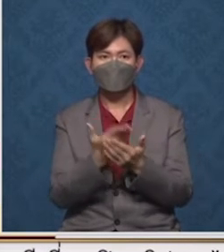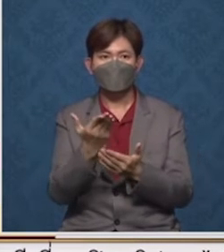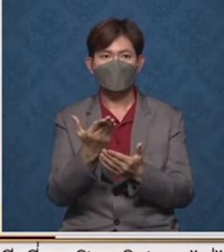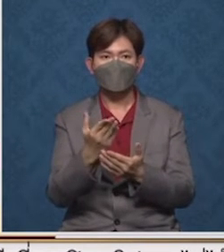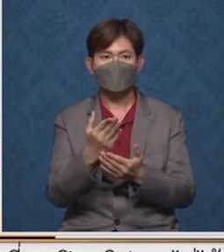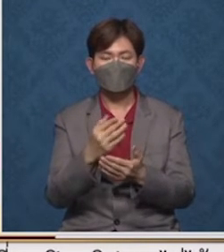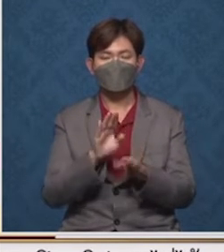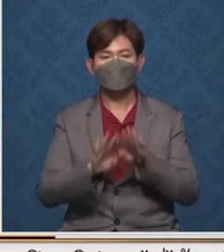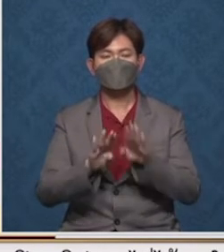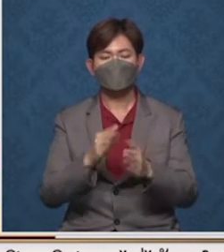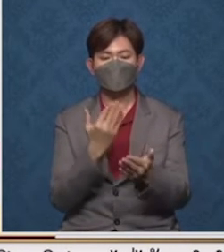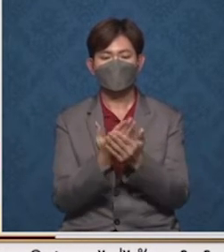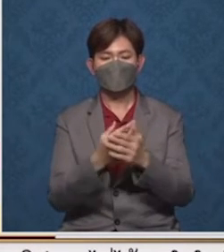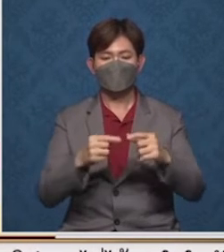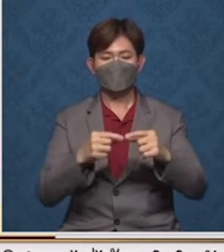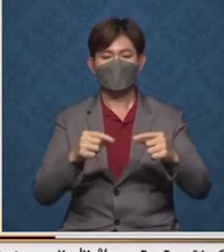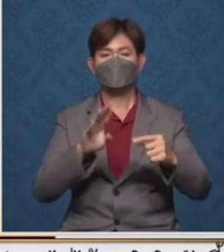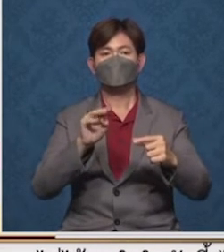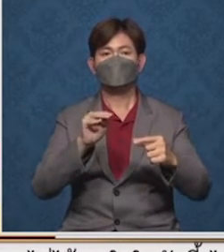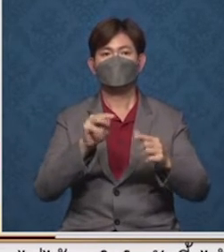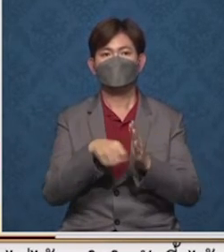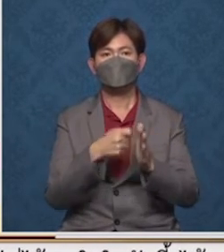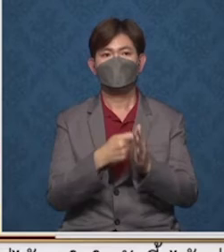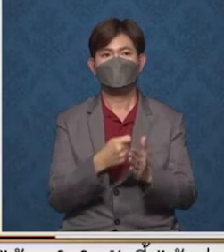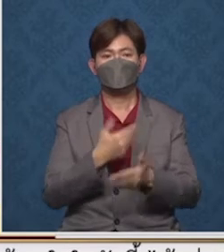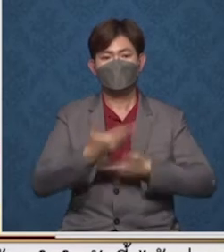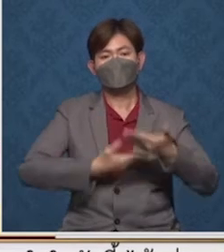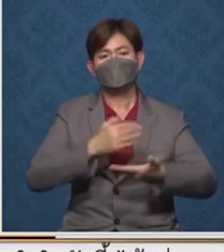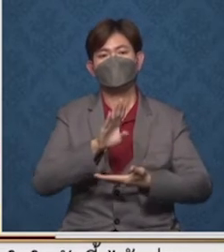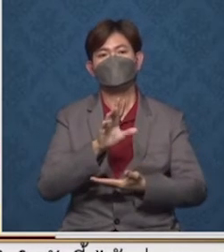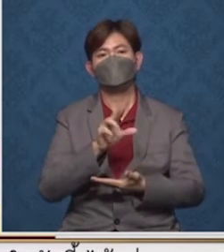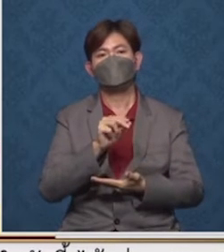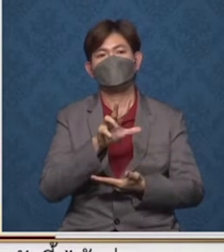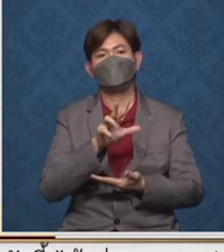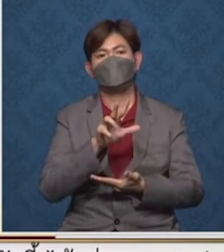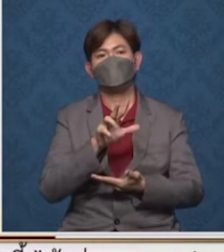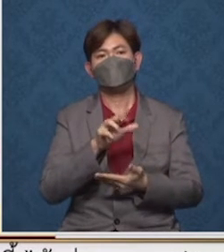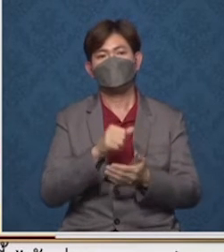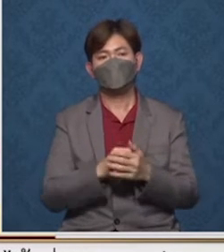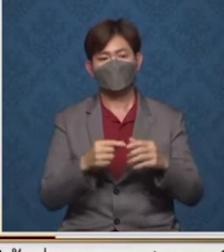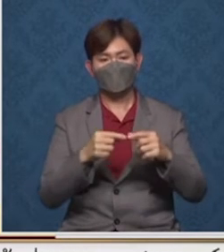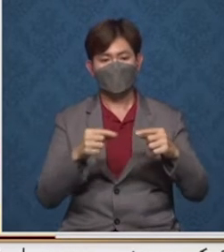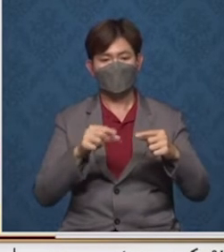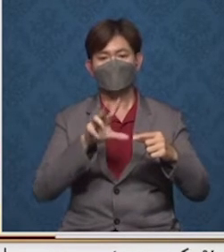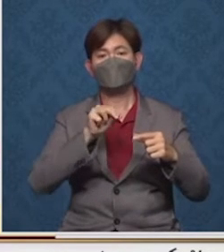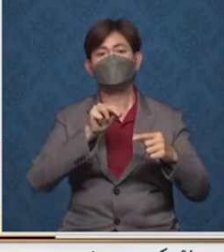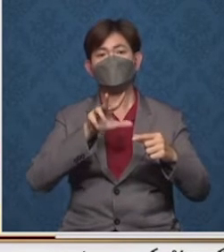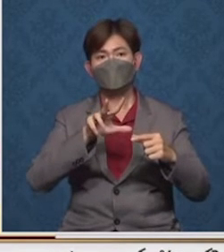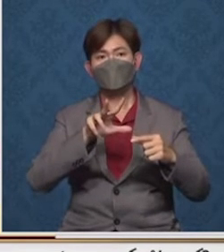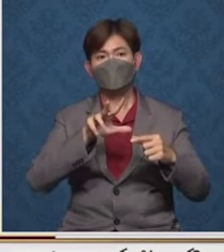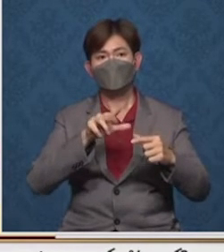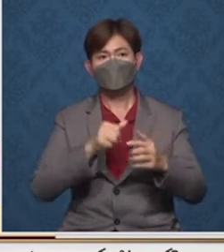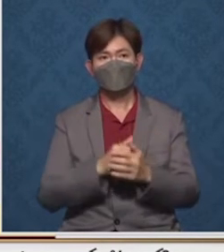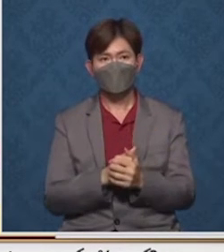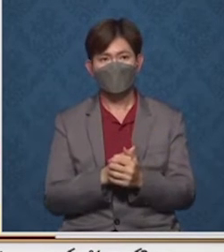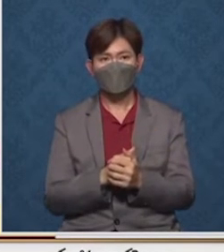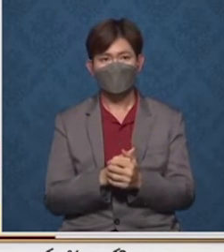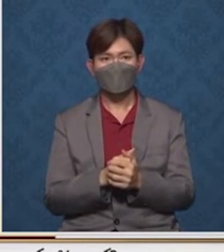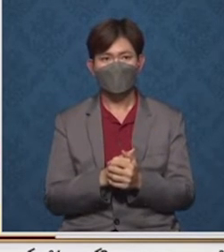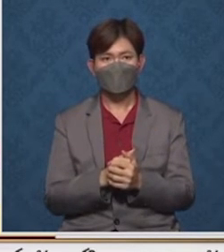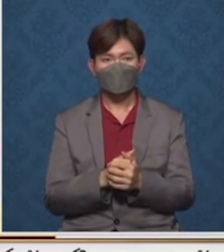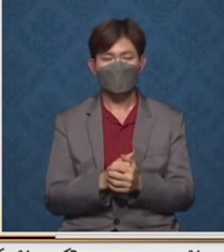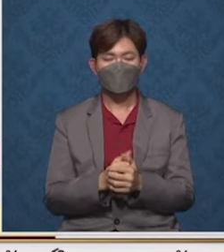ชุดละ 40บาทขอโทษตลาดเขาขาย 33บาทครับร้าน 1 33บาทต่อชุด8500000ต่อได้